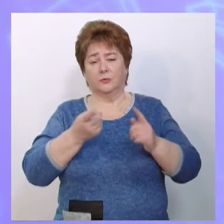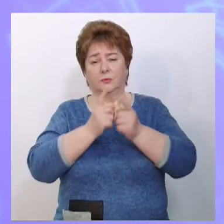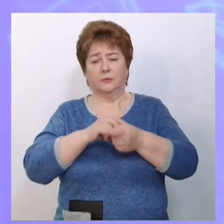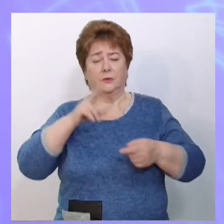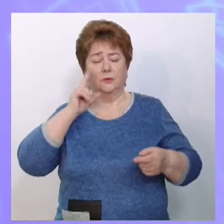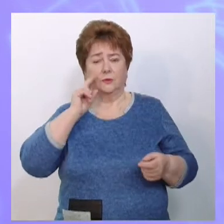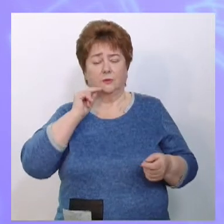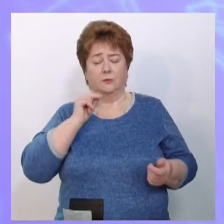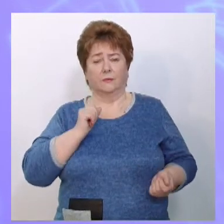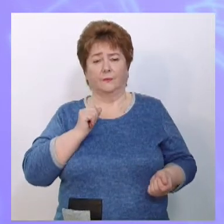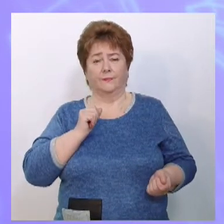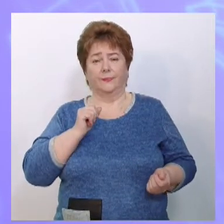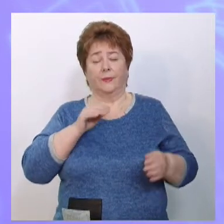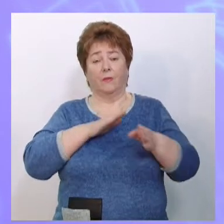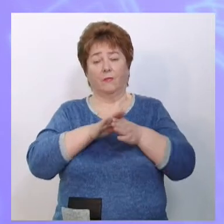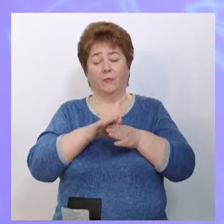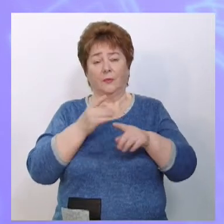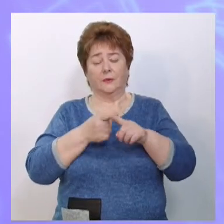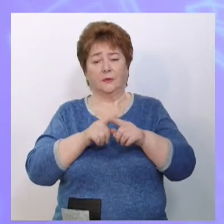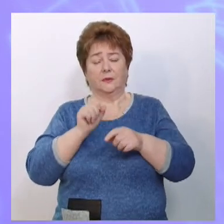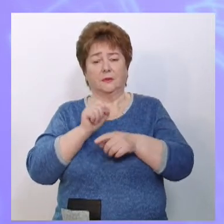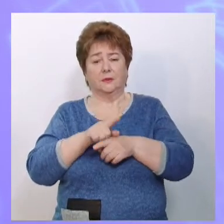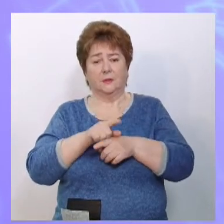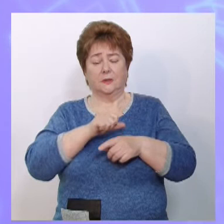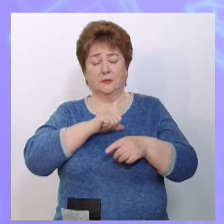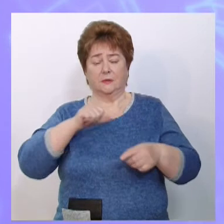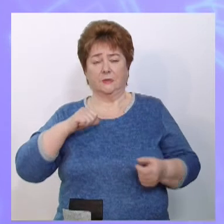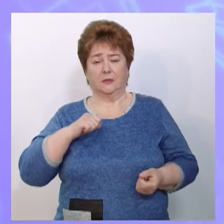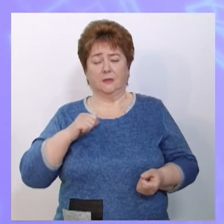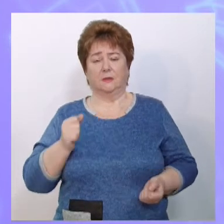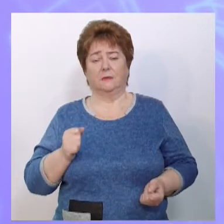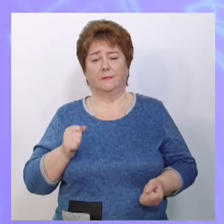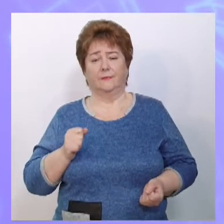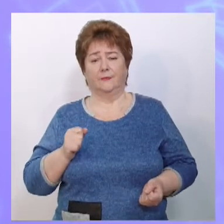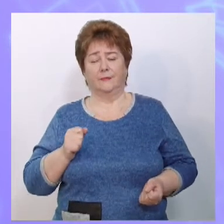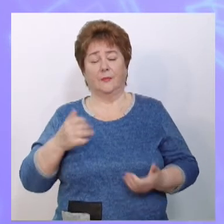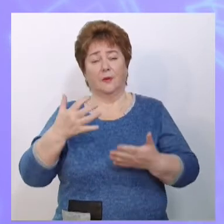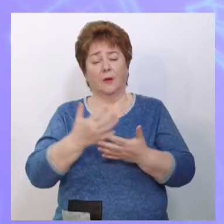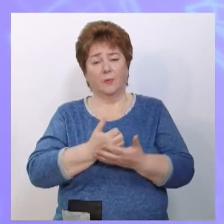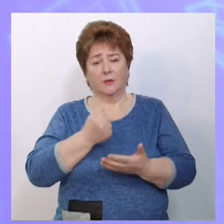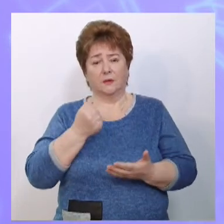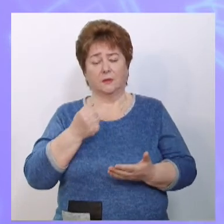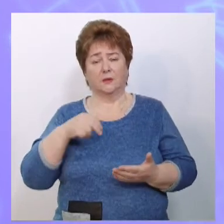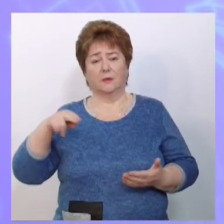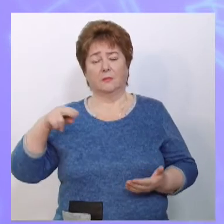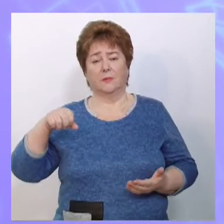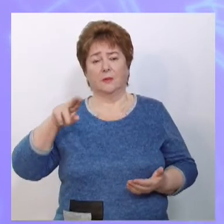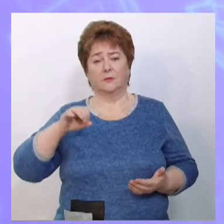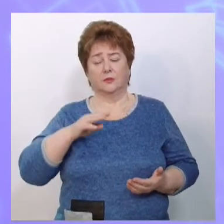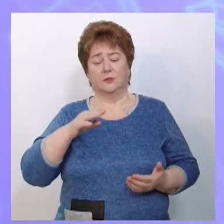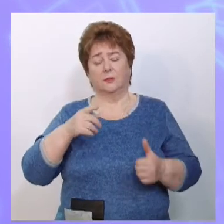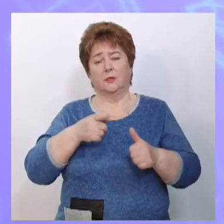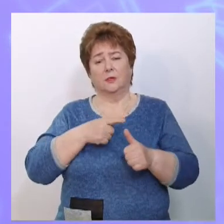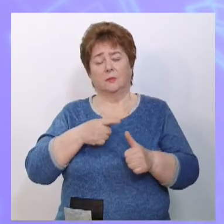изменить число. Выполните это задание самостоятельно. Определите падежи